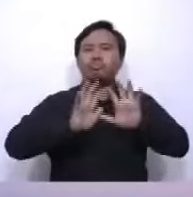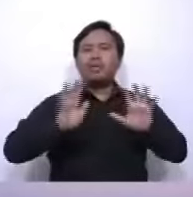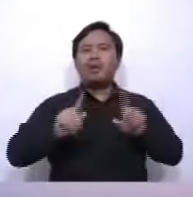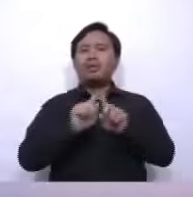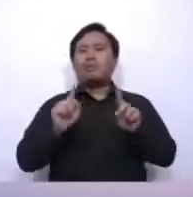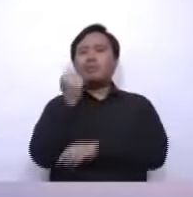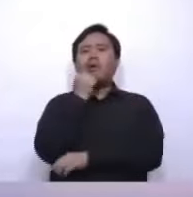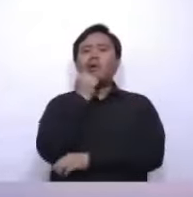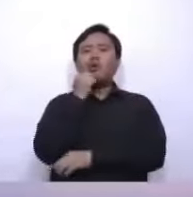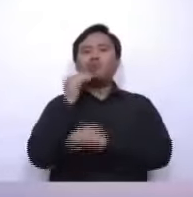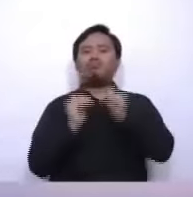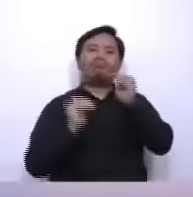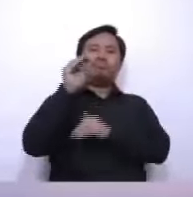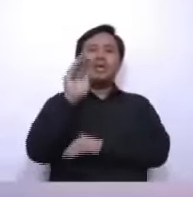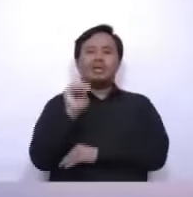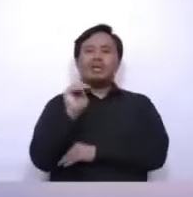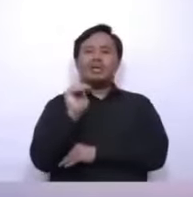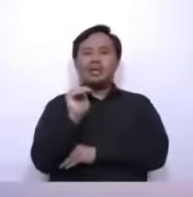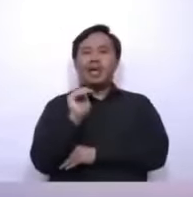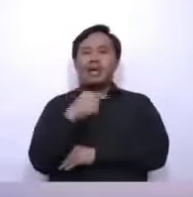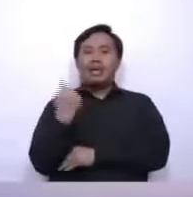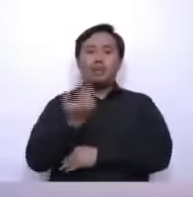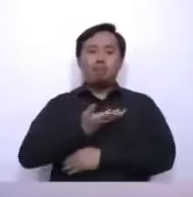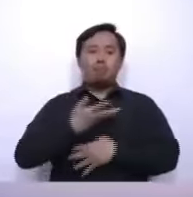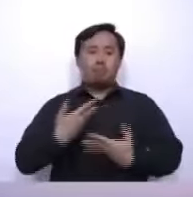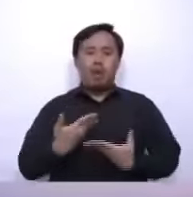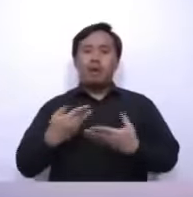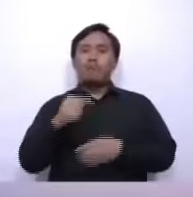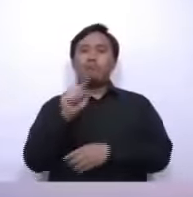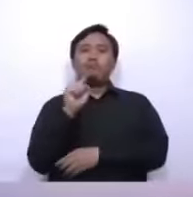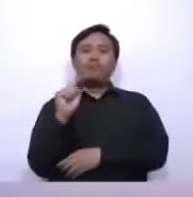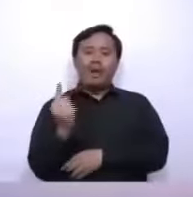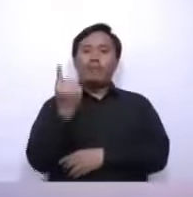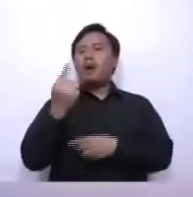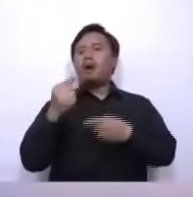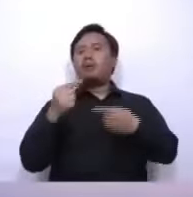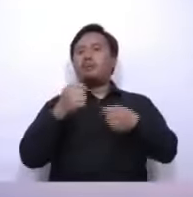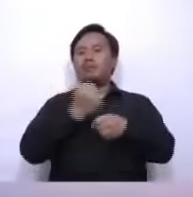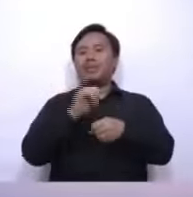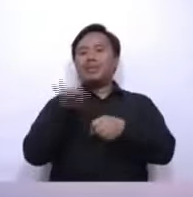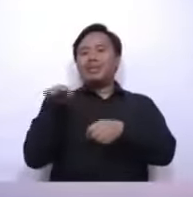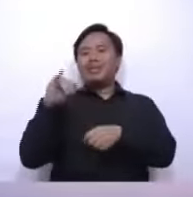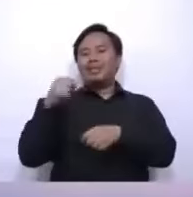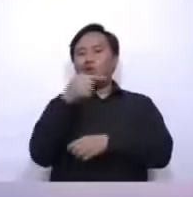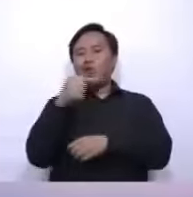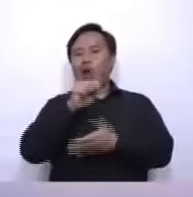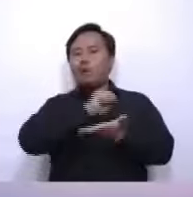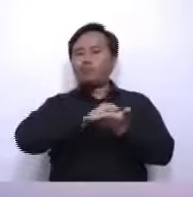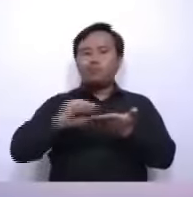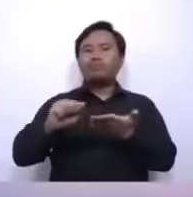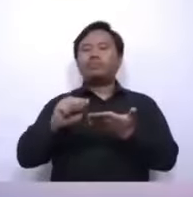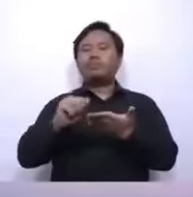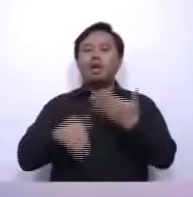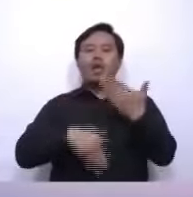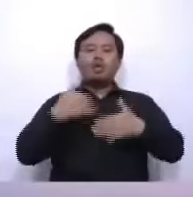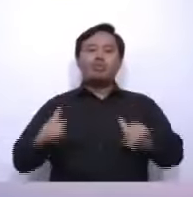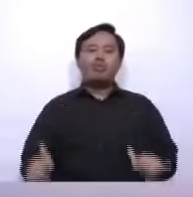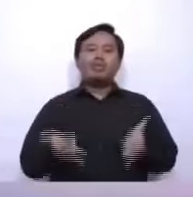berkomitmen, pertama memberantas stunting. Yang kedua memberikan beasiswa hingga sarjana. Dan yang